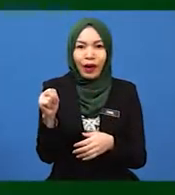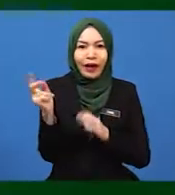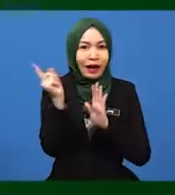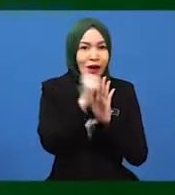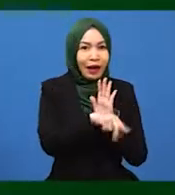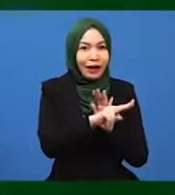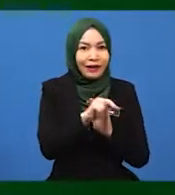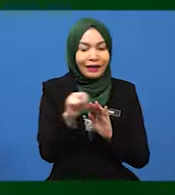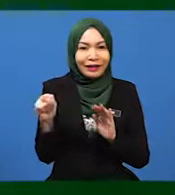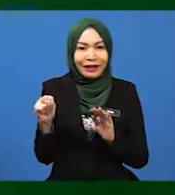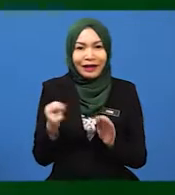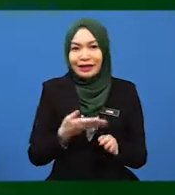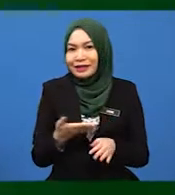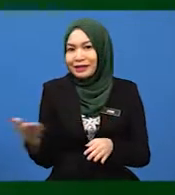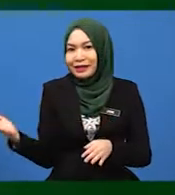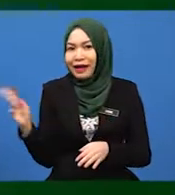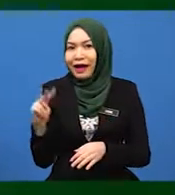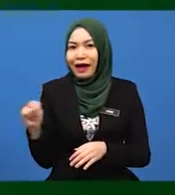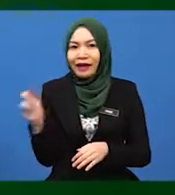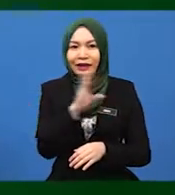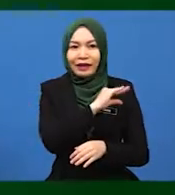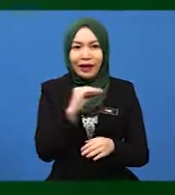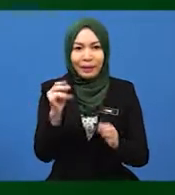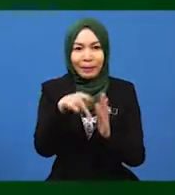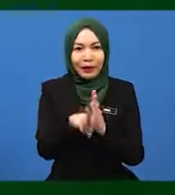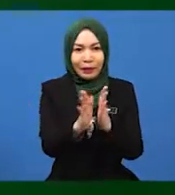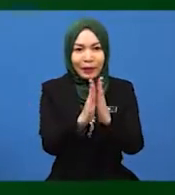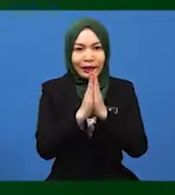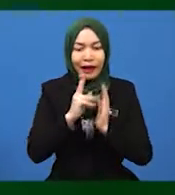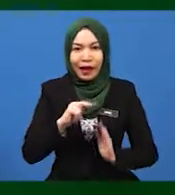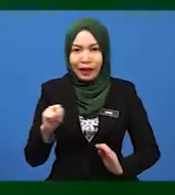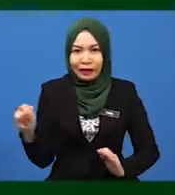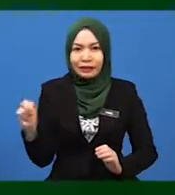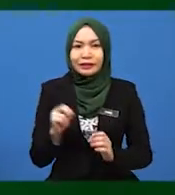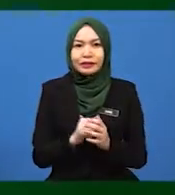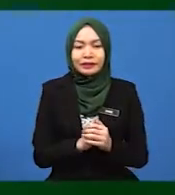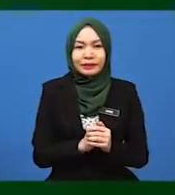larangan, silaan dan permintaan.